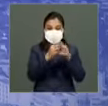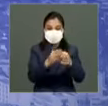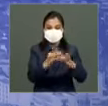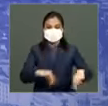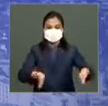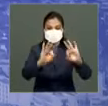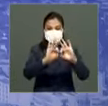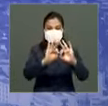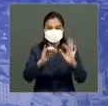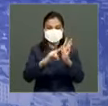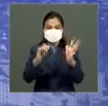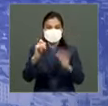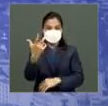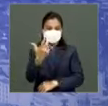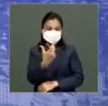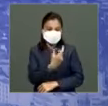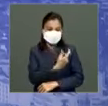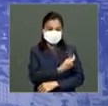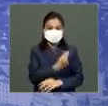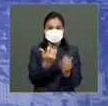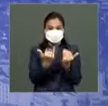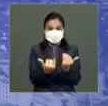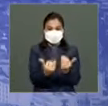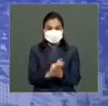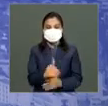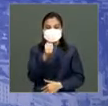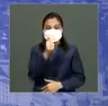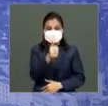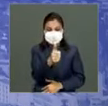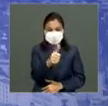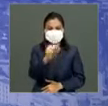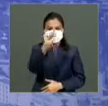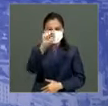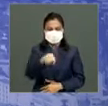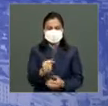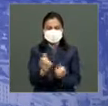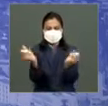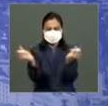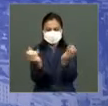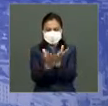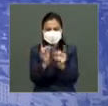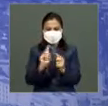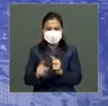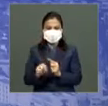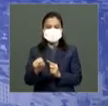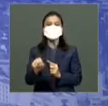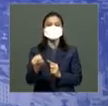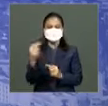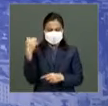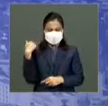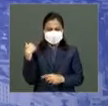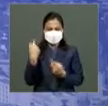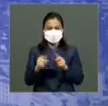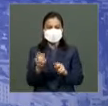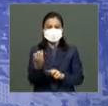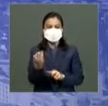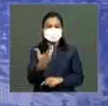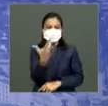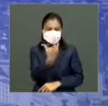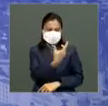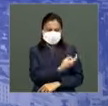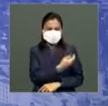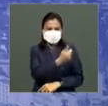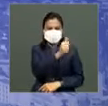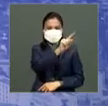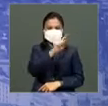ะว่าการฉีดวัคซีนนั้นเรียกว่าจะส่งผลดีมากกว่าเรื่องของอาการข้างเคียงต่างๆและที่สำคัญนอกจากเรื่องของการฉีดวัคซีน